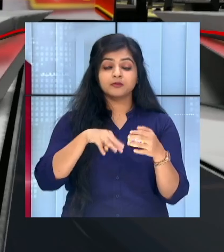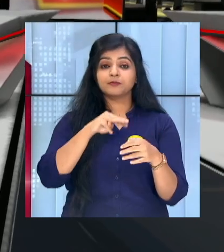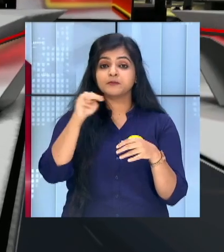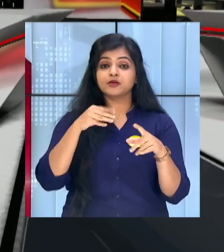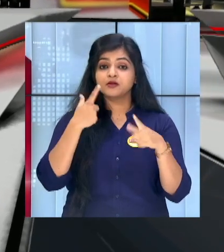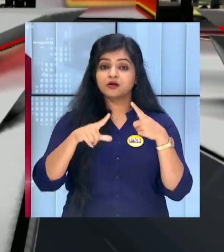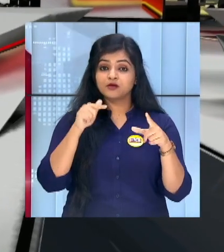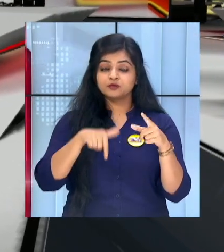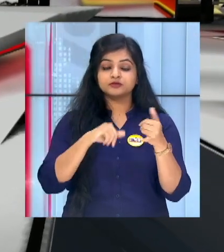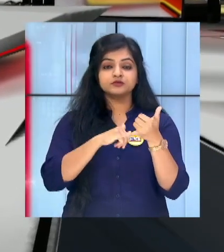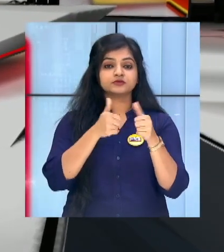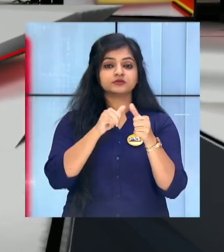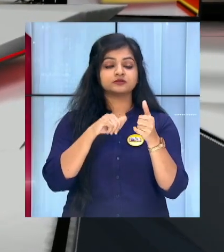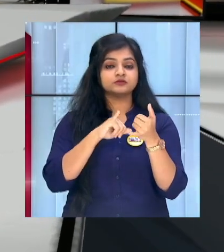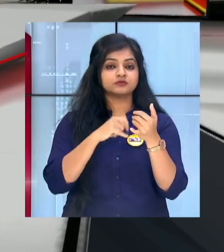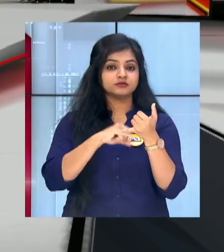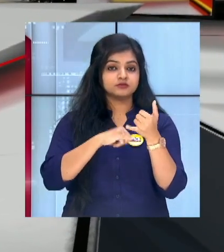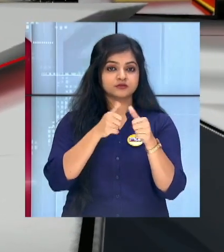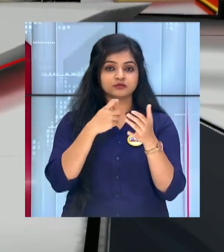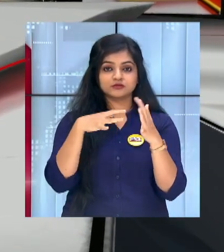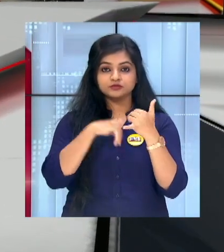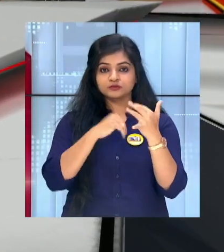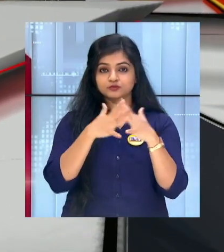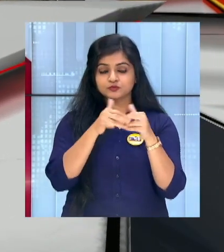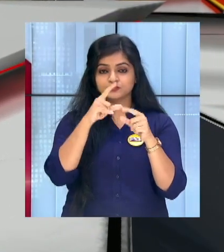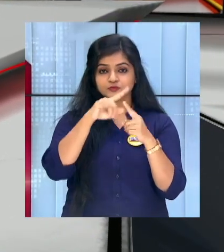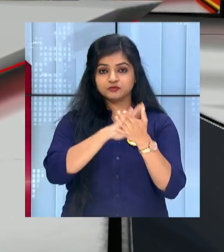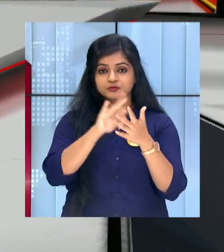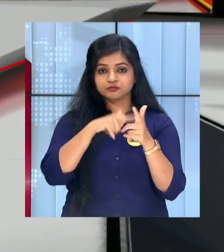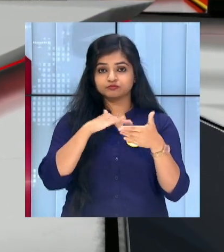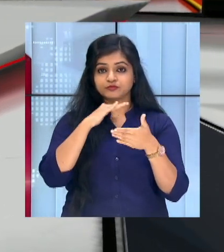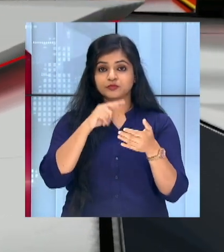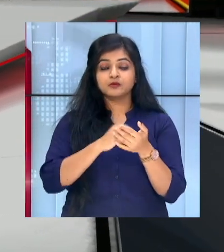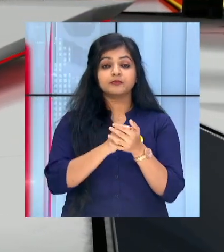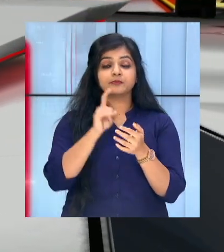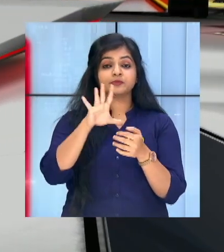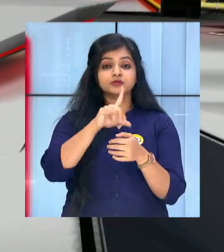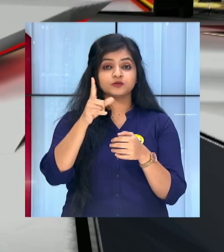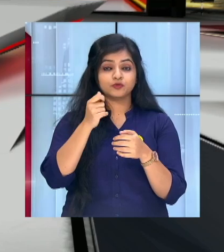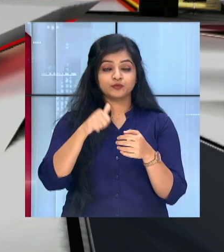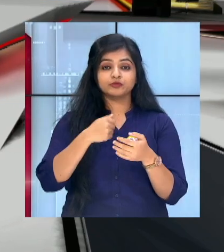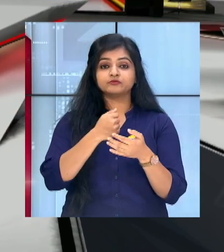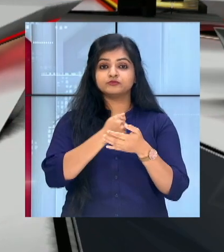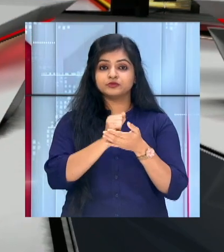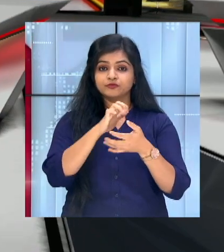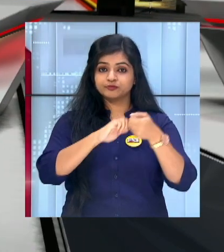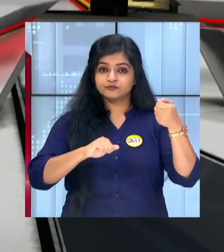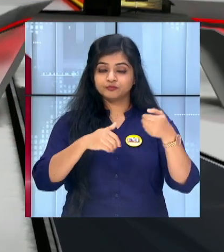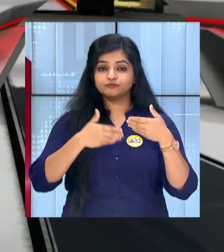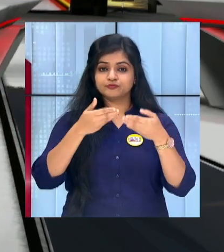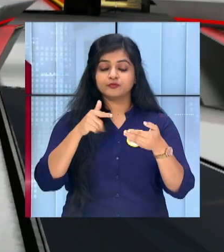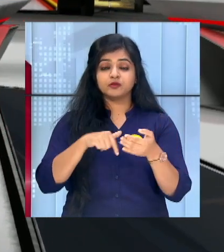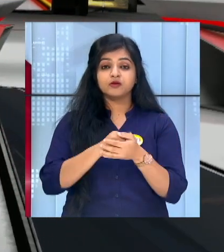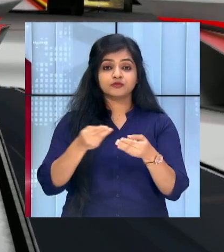ഒരു മലയാളിക്ക് സരസ്വതി സമ്മാൻ ലഭിക്കുന്നത്. 15 ലക്ഷം രൂപയും ഫലകവും പ്രശസ്തി പത്രവും അടങ്ങുന്നതാണ് പുരസ്കാരം. പുരസ്കാര നേട്ടത്തിൽ